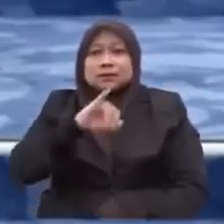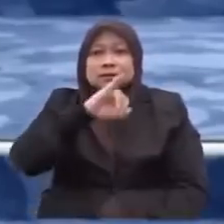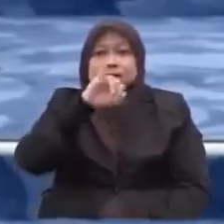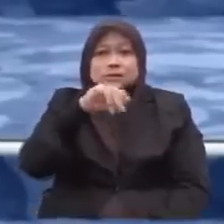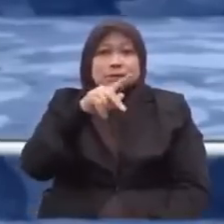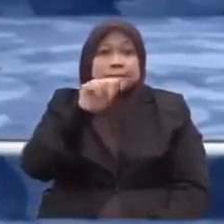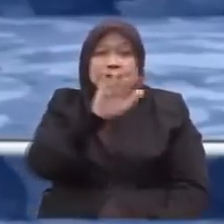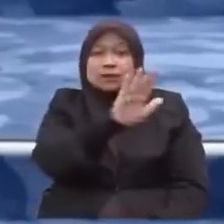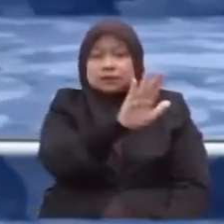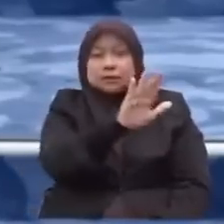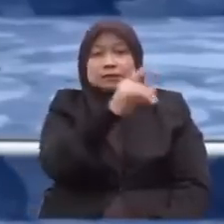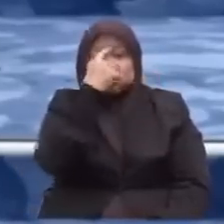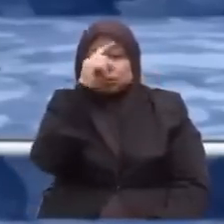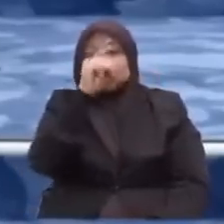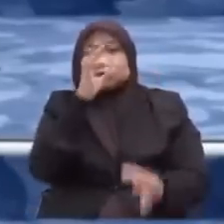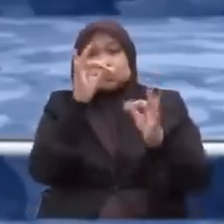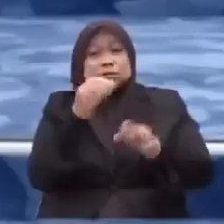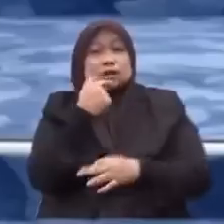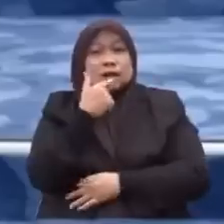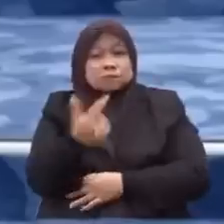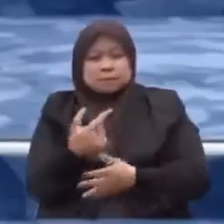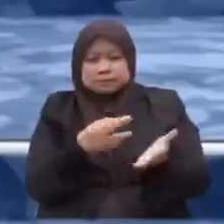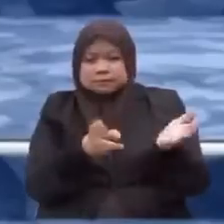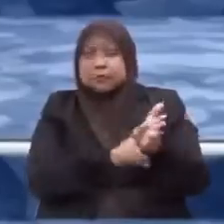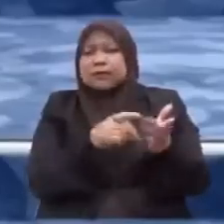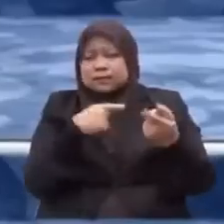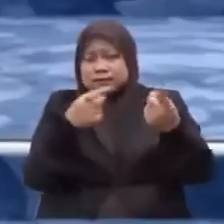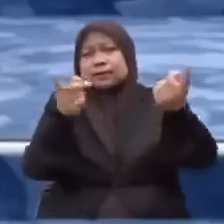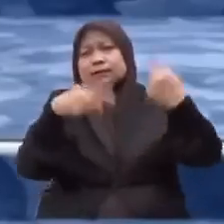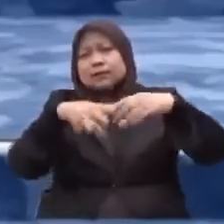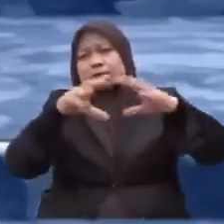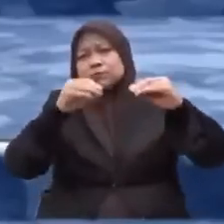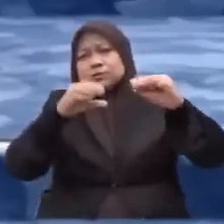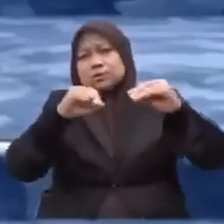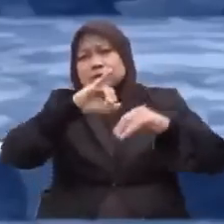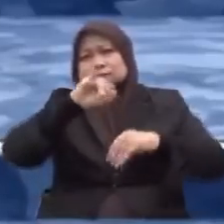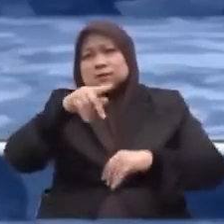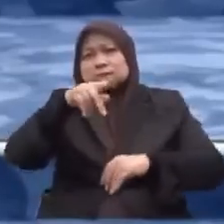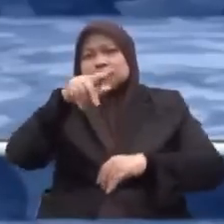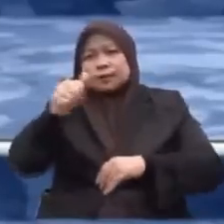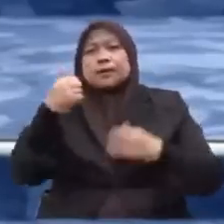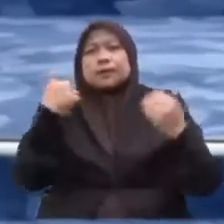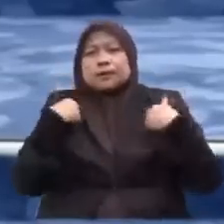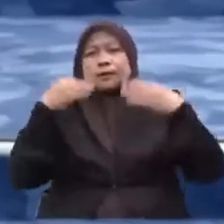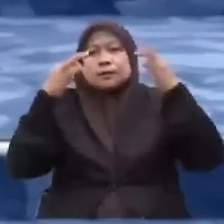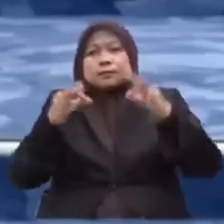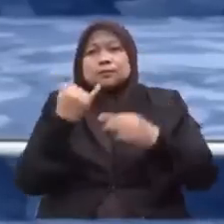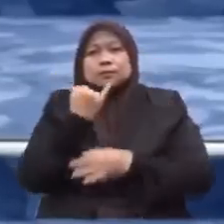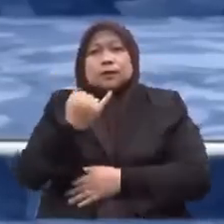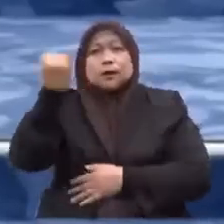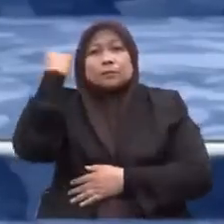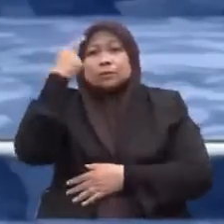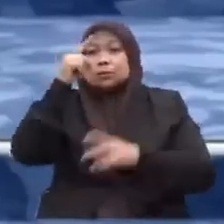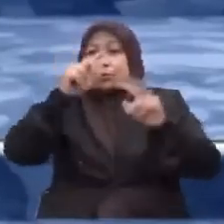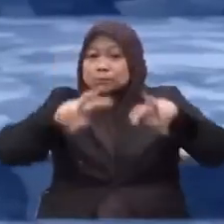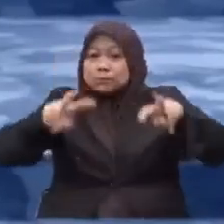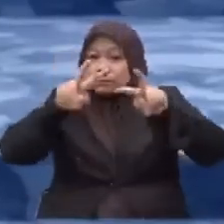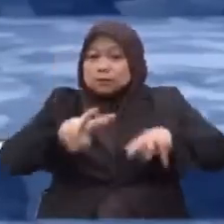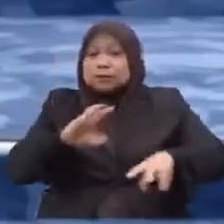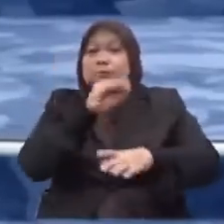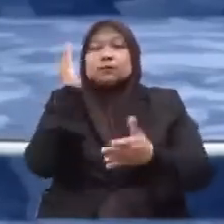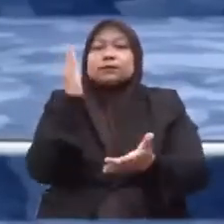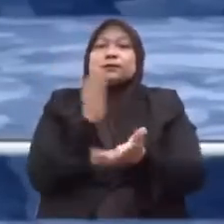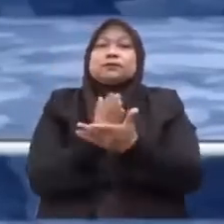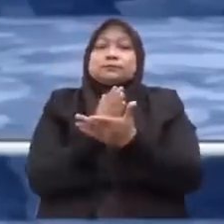keputusan GPI ini keputusan lama ada record Saya memang ada putusan lama untuk mengkaji sebulan dan